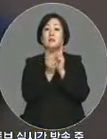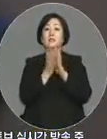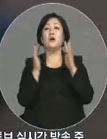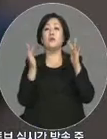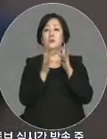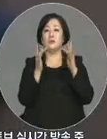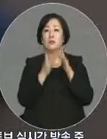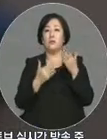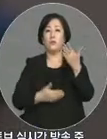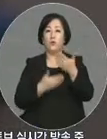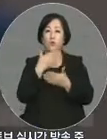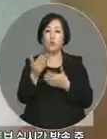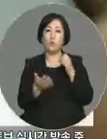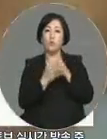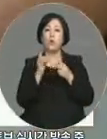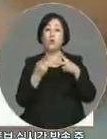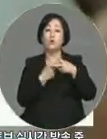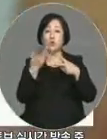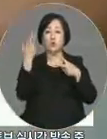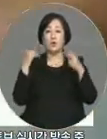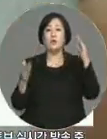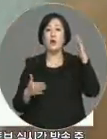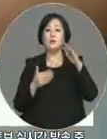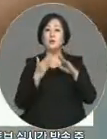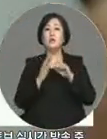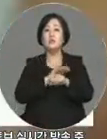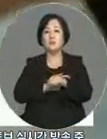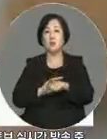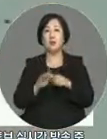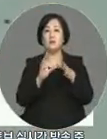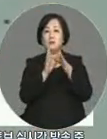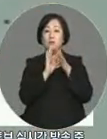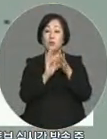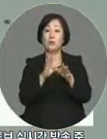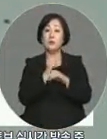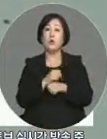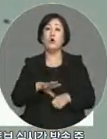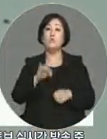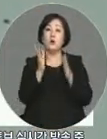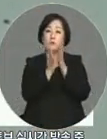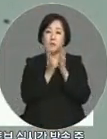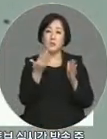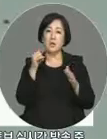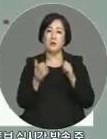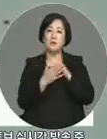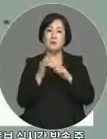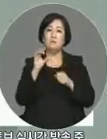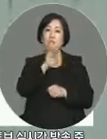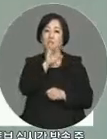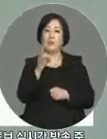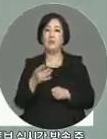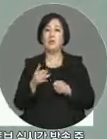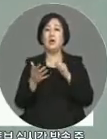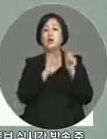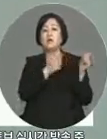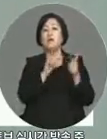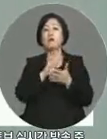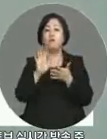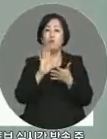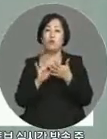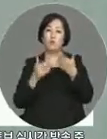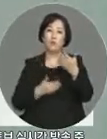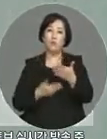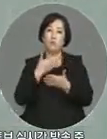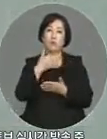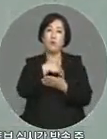계정만 있으면 초등학생도 어렵지 않게 이용할 수 있어 시작은 포켓몬빵이었지만 스티커에 장난감까지 거래 품목은